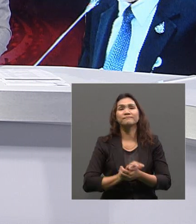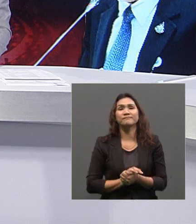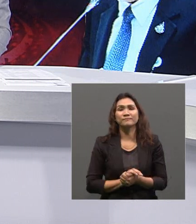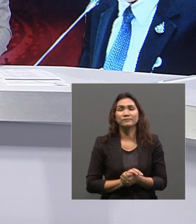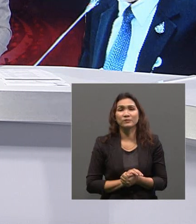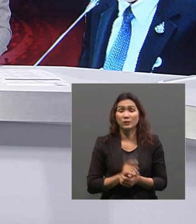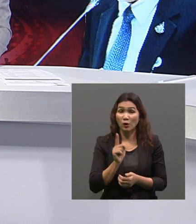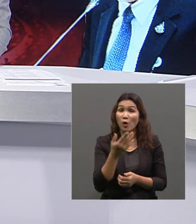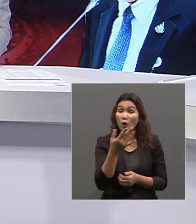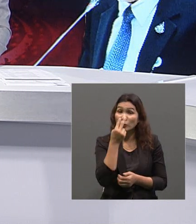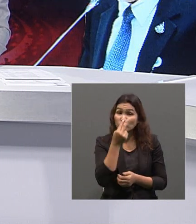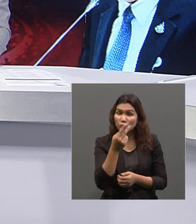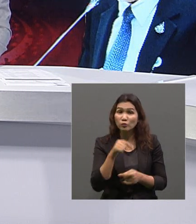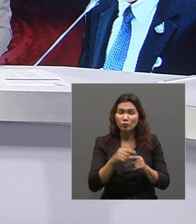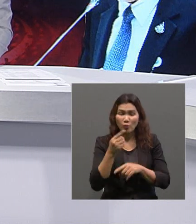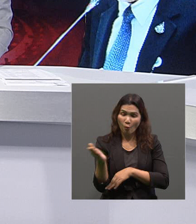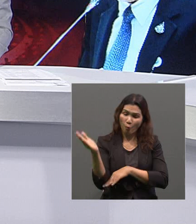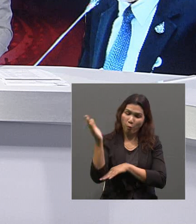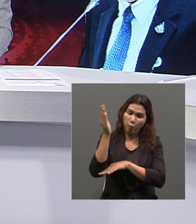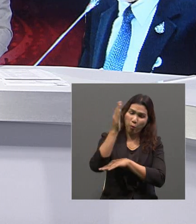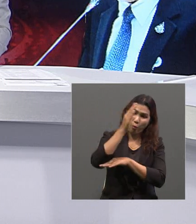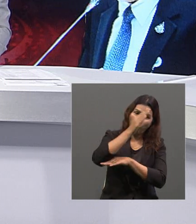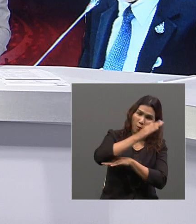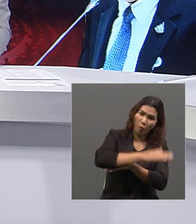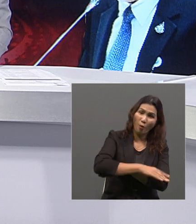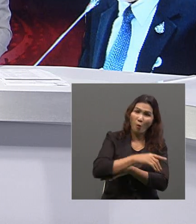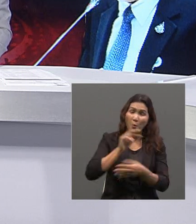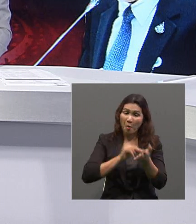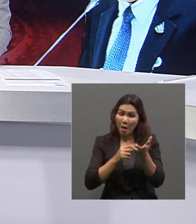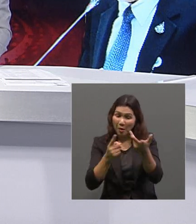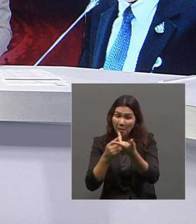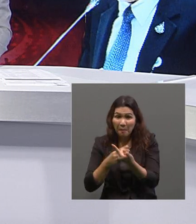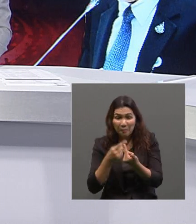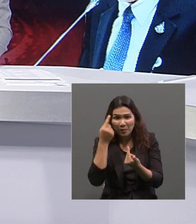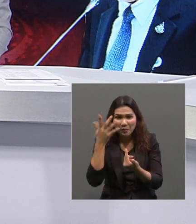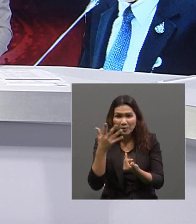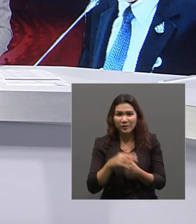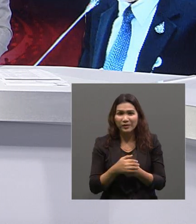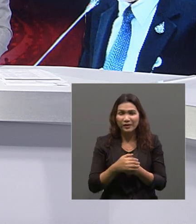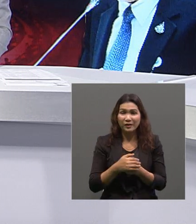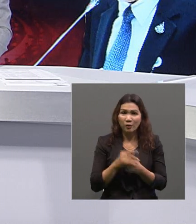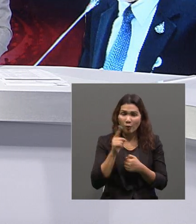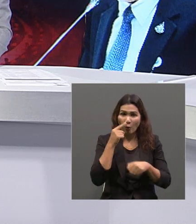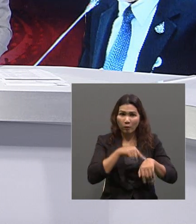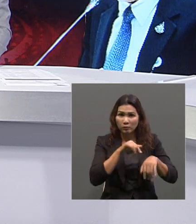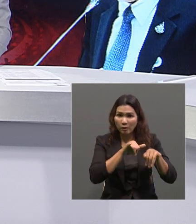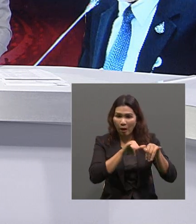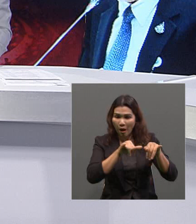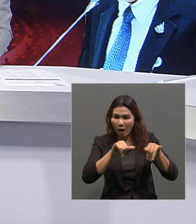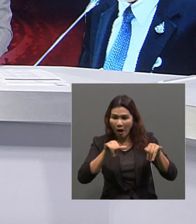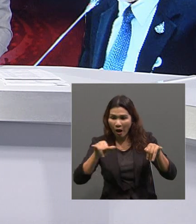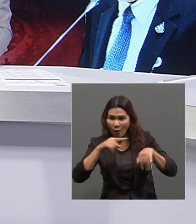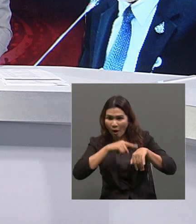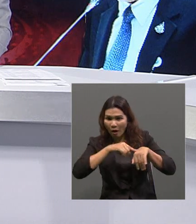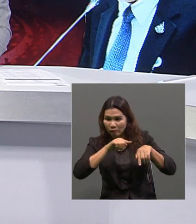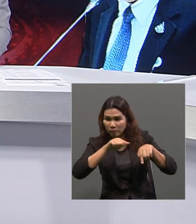ก็คงต้องลุ้นกันต่อลุ้นทั้งวันเลยนะเดี๋ยวกลัวจะเรียกนับวงประชุมกันบ่อยๆอันนี้ แล้วลุ้นยาวนะพี่ป๋องนะลุ้นยาวไปจนถึงตีส